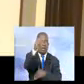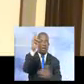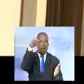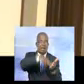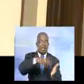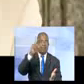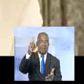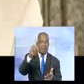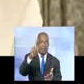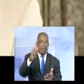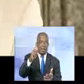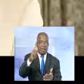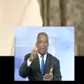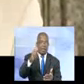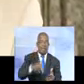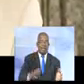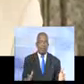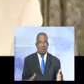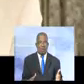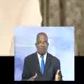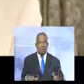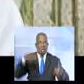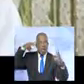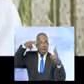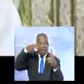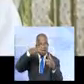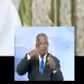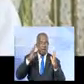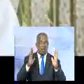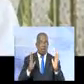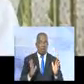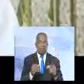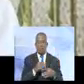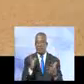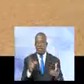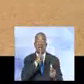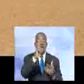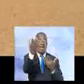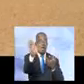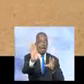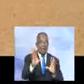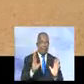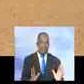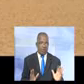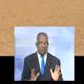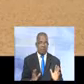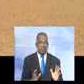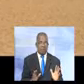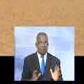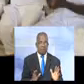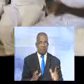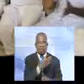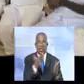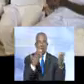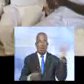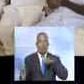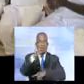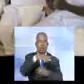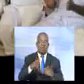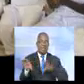Novembre 2014, 13 ans que l'esprit du prophète Papa Nouveau s'est élevé vers le ciel. À cette occasion, sa communauté